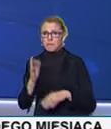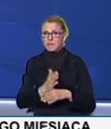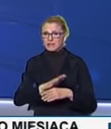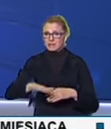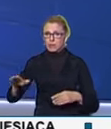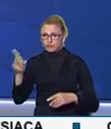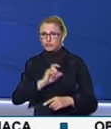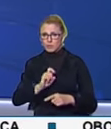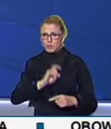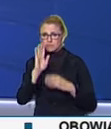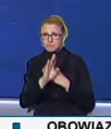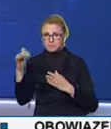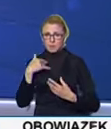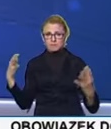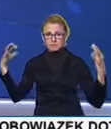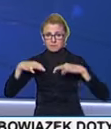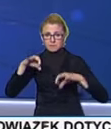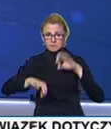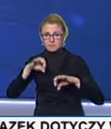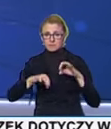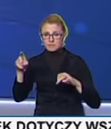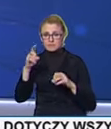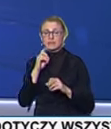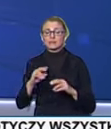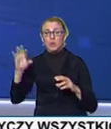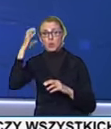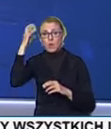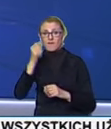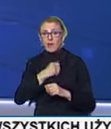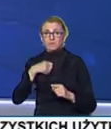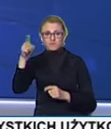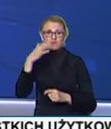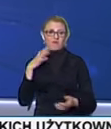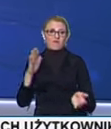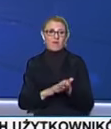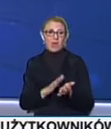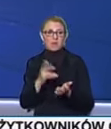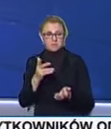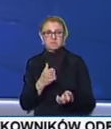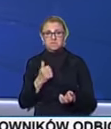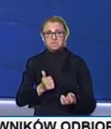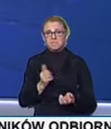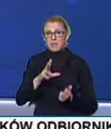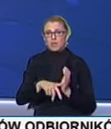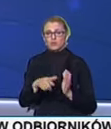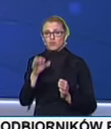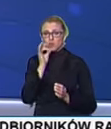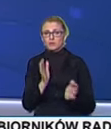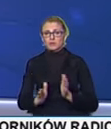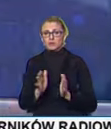Międzynarodowego Biura Wystaw na konferencji prasowej w sali poselskiej Zamku Królewskiego w Warszawie chwalili miasto za przygotowania. Agata